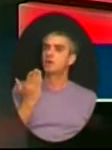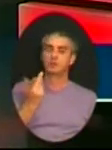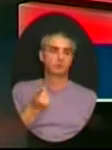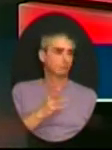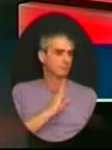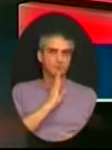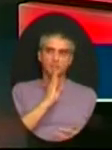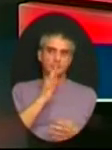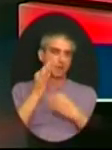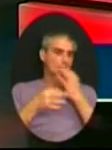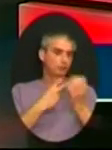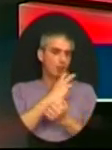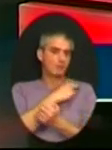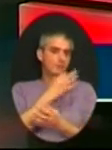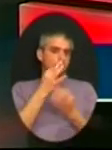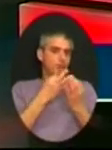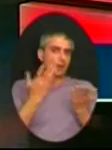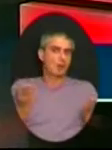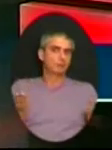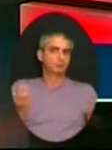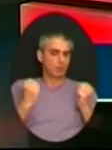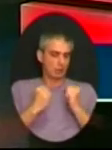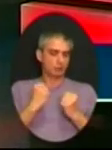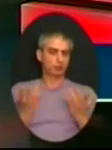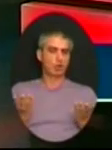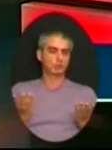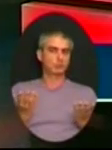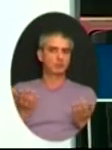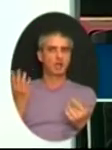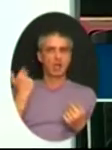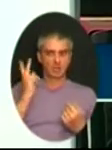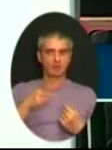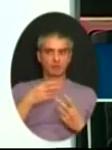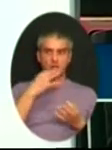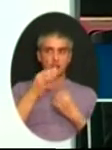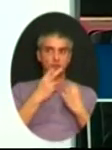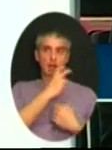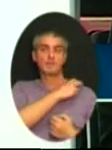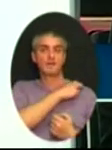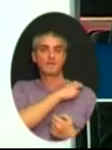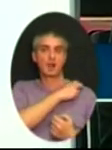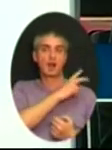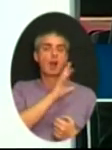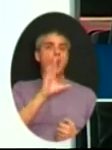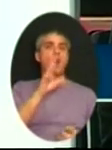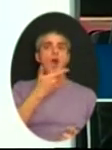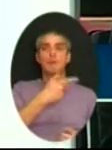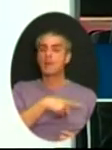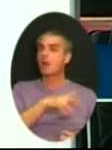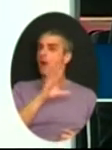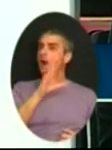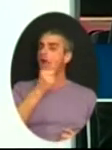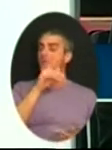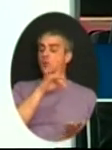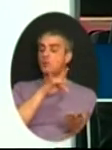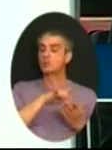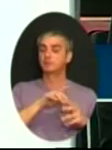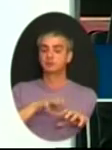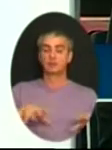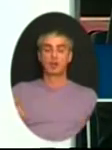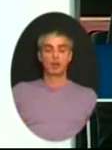בעיה לשאול את המפכ"ל שאלות נוקבות. אפשר היה לשאול את המפכ"ל מדוע הוא ישב על